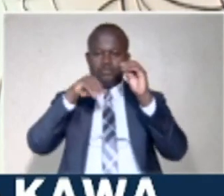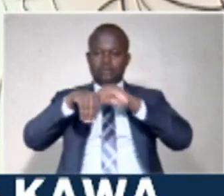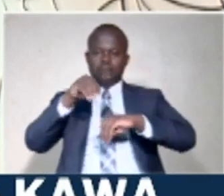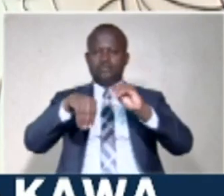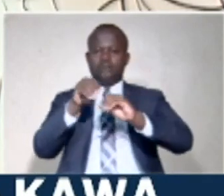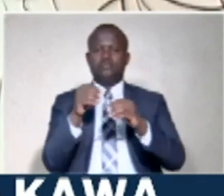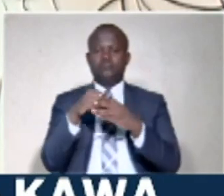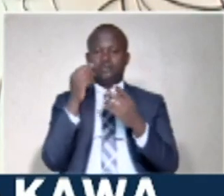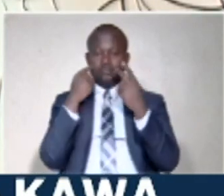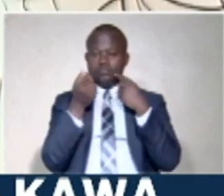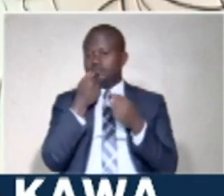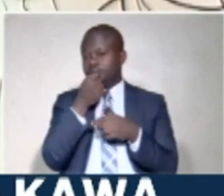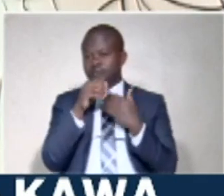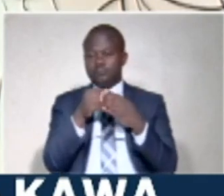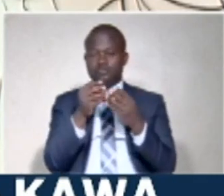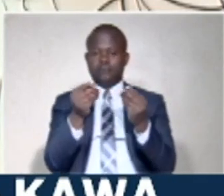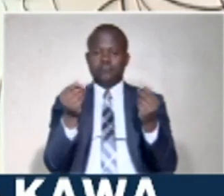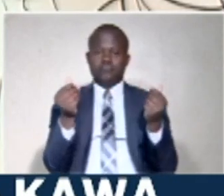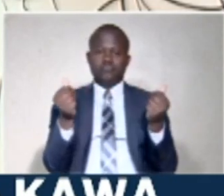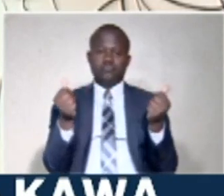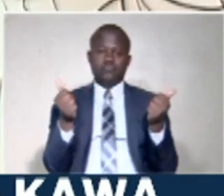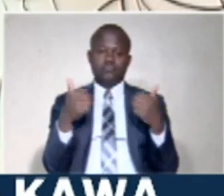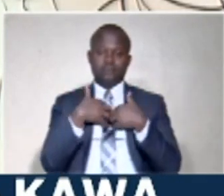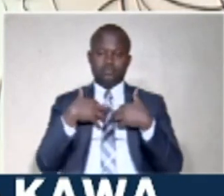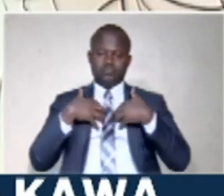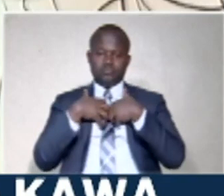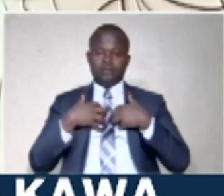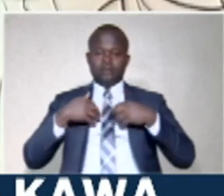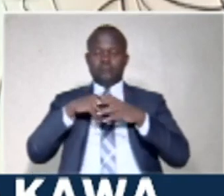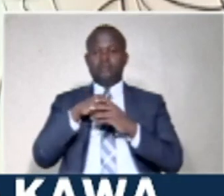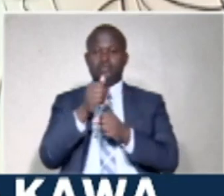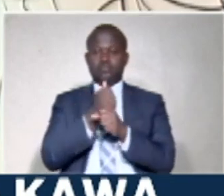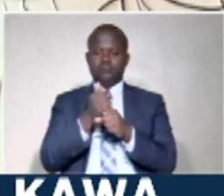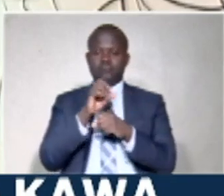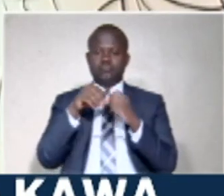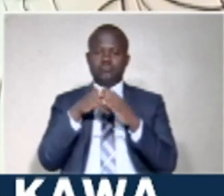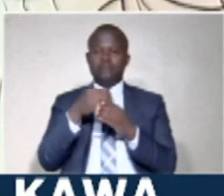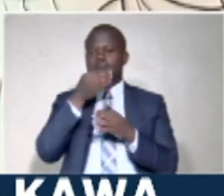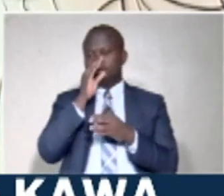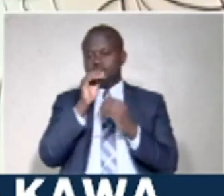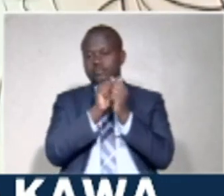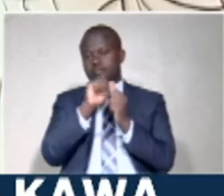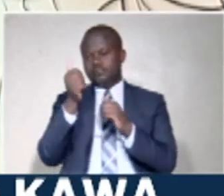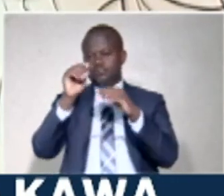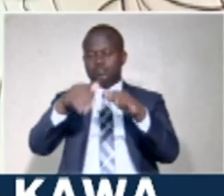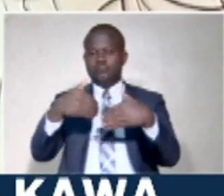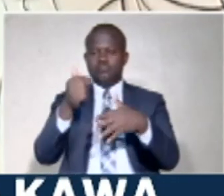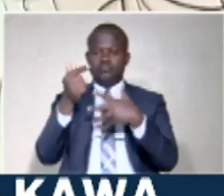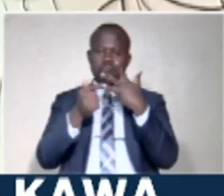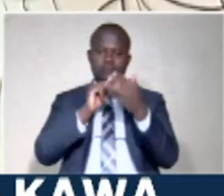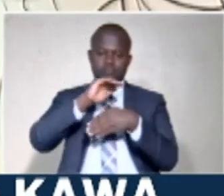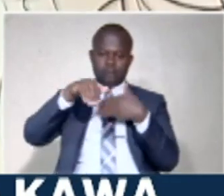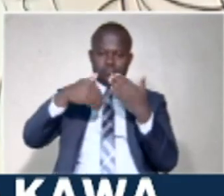kubona imiti y'iki dukoko haba ari mu ikawa hari mu cyayi no mu bindi bihingwa. Ibyo rero